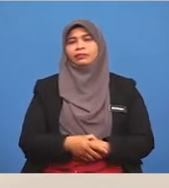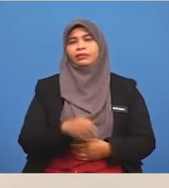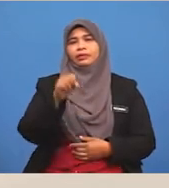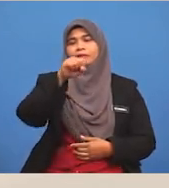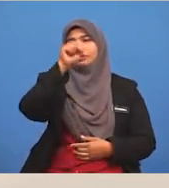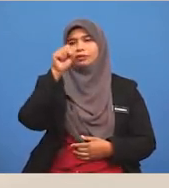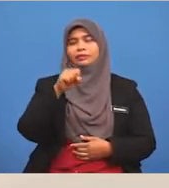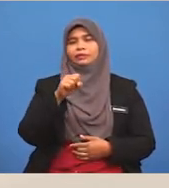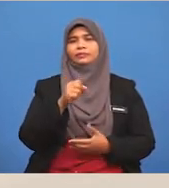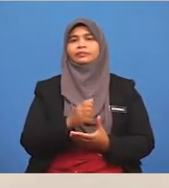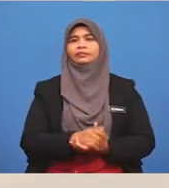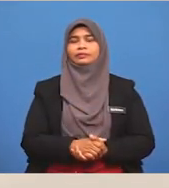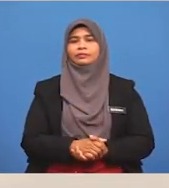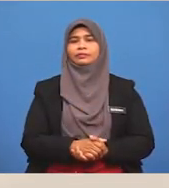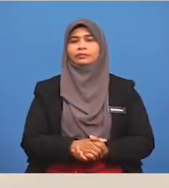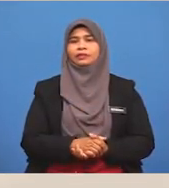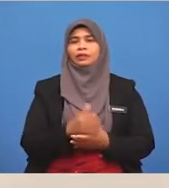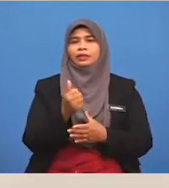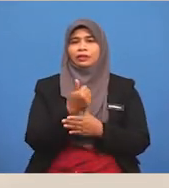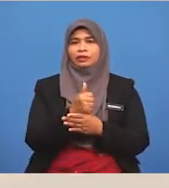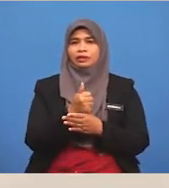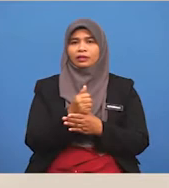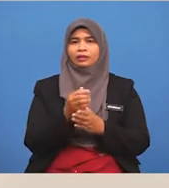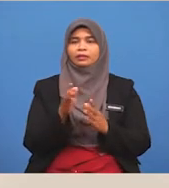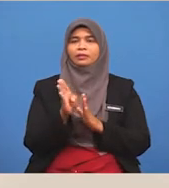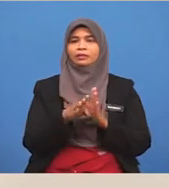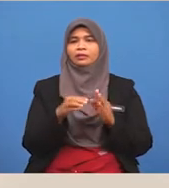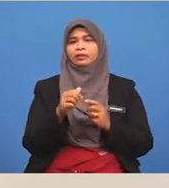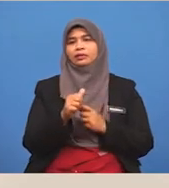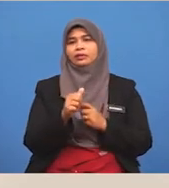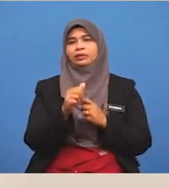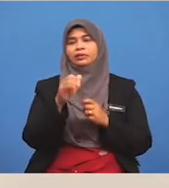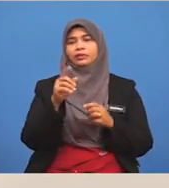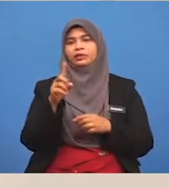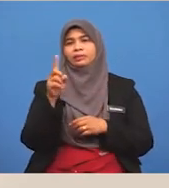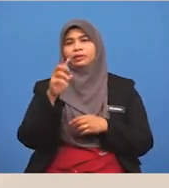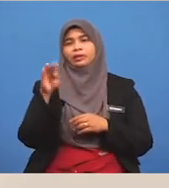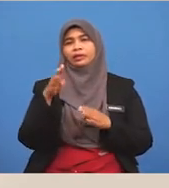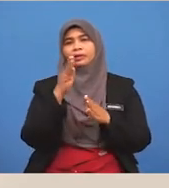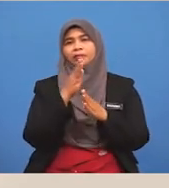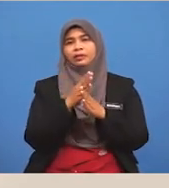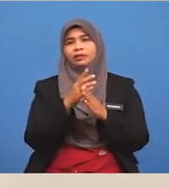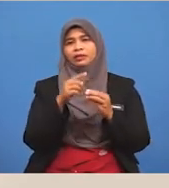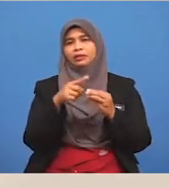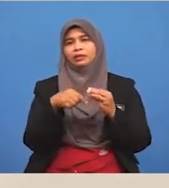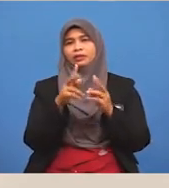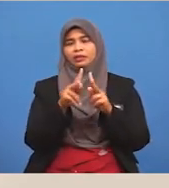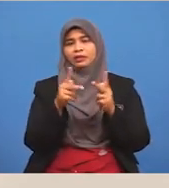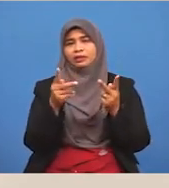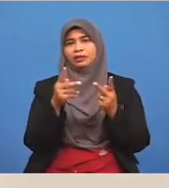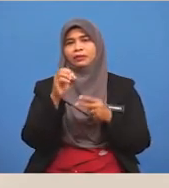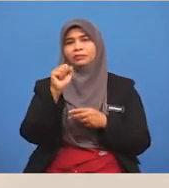Soalan berikutnya, antara berikut yang manakah benar tentang kitab Sahih